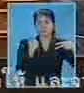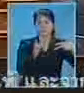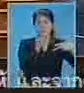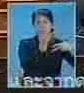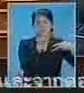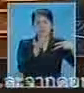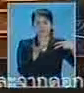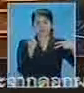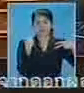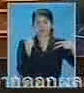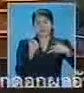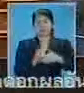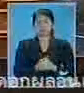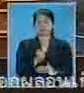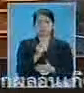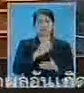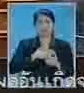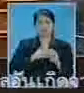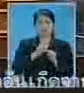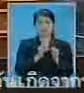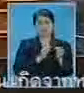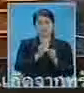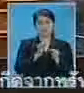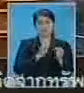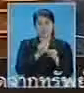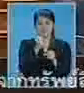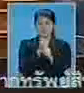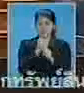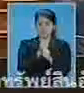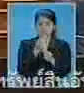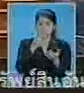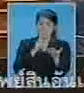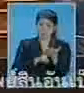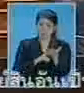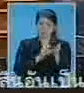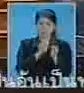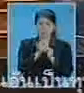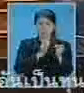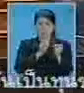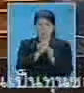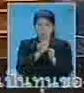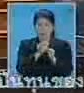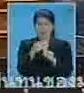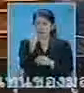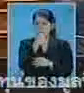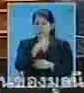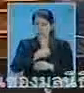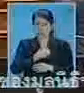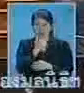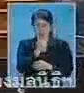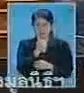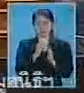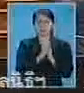กองสลากนะฮะก็ผมยินดีที่จะทำเอกสารรายงานชี้แจงกับผู้ข้องใจครับขอบคุณครับท่านประธานครับ